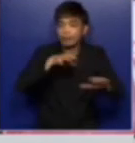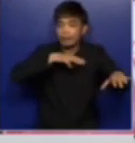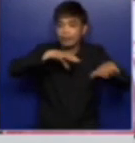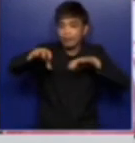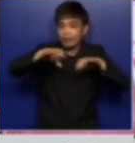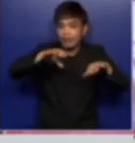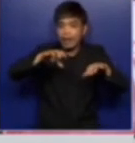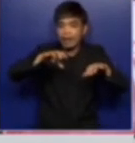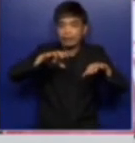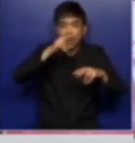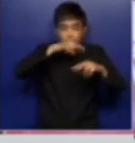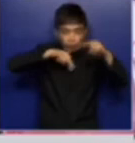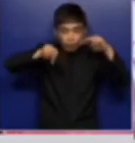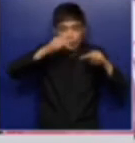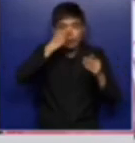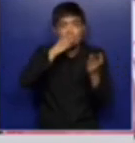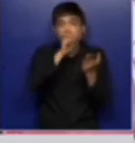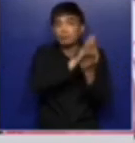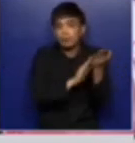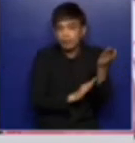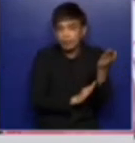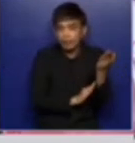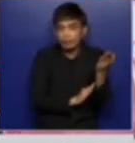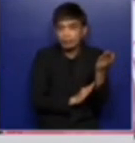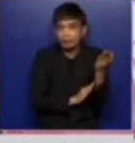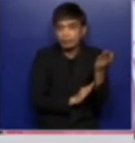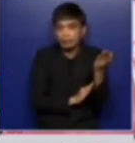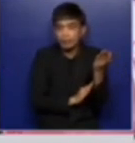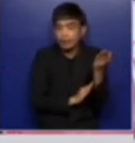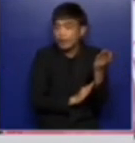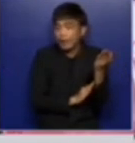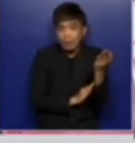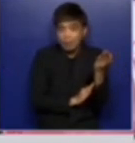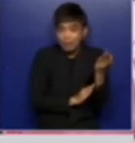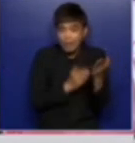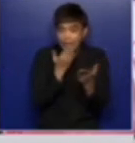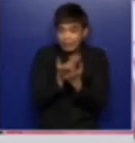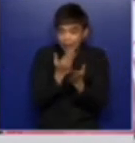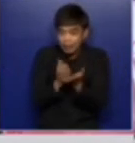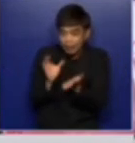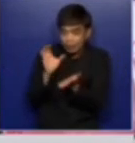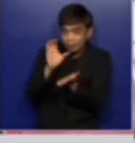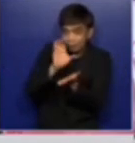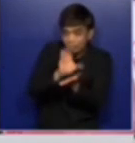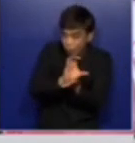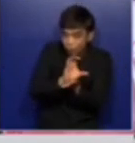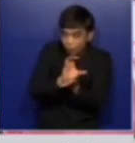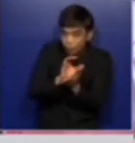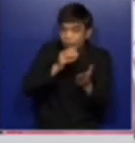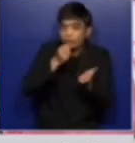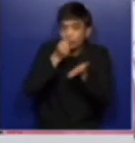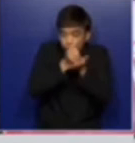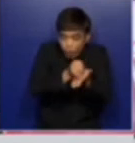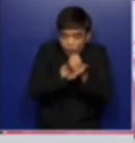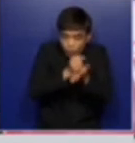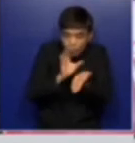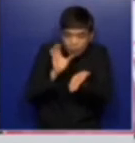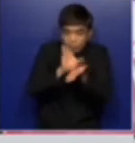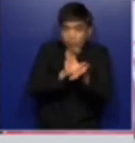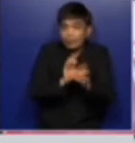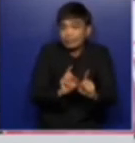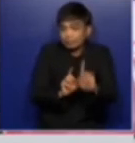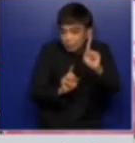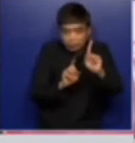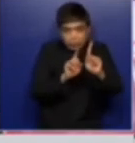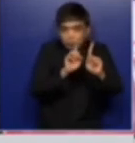าประเทศมิใช่ขับเคลื่อนด้วยงบประมาณแต่เพียงอย่างเดียวเท่านั้นแต่